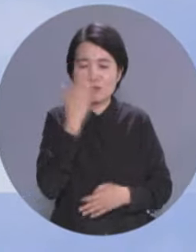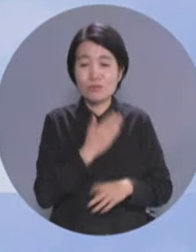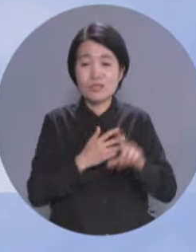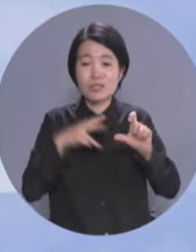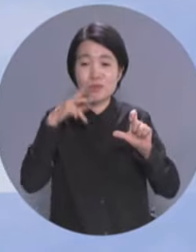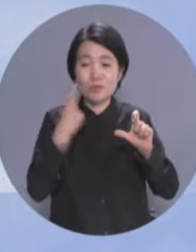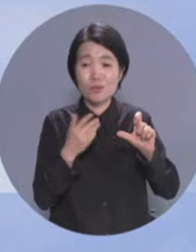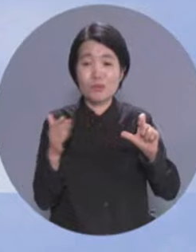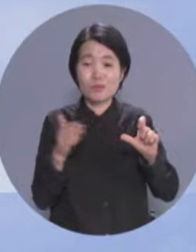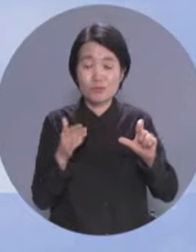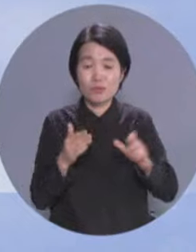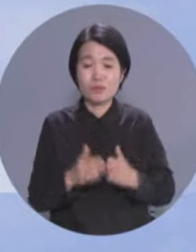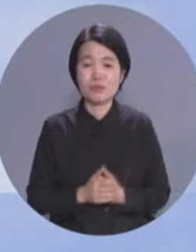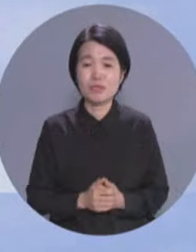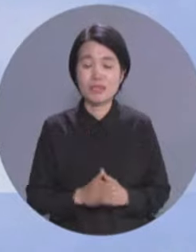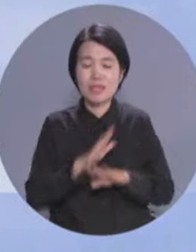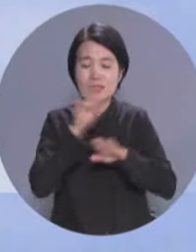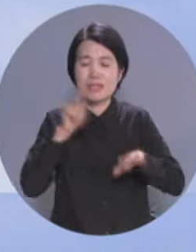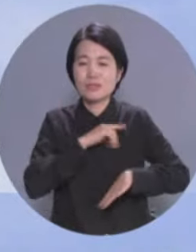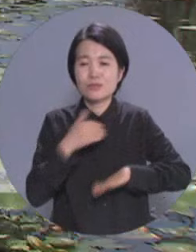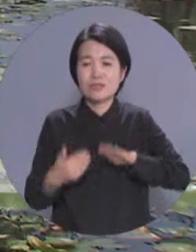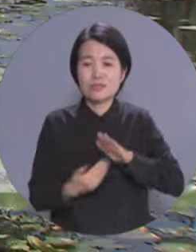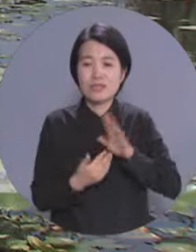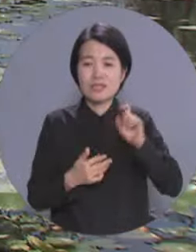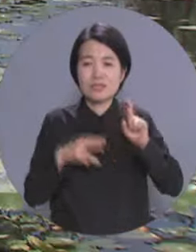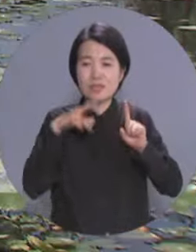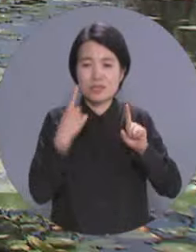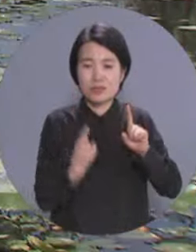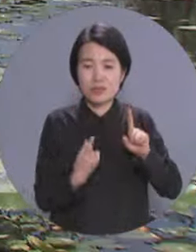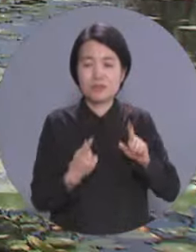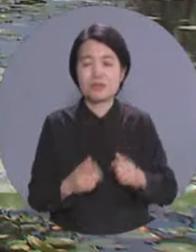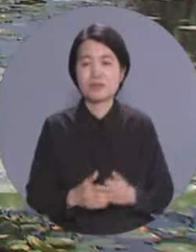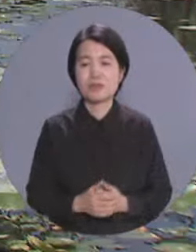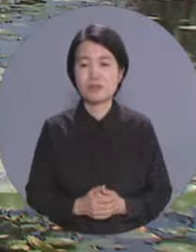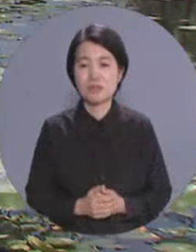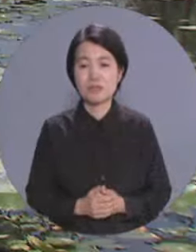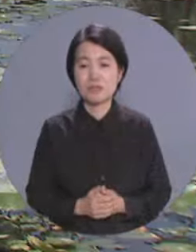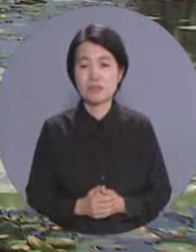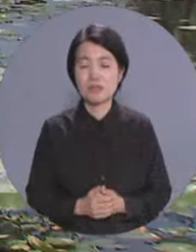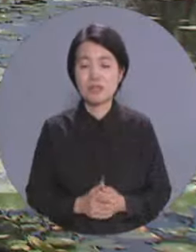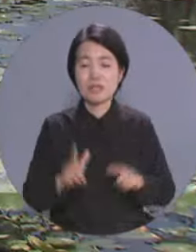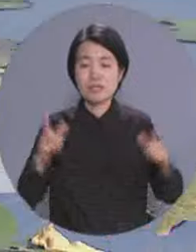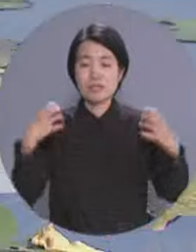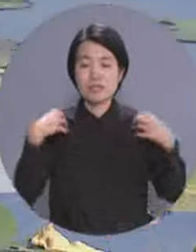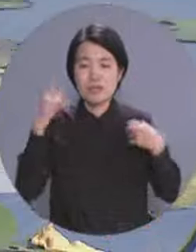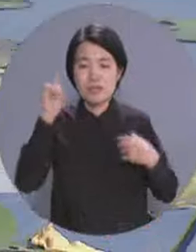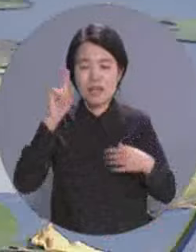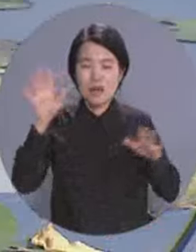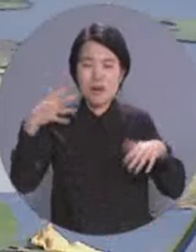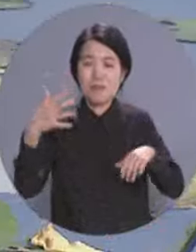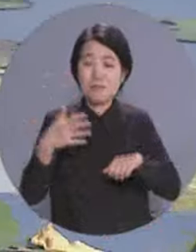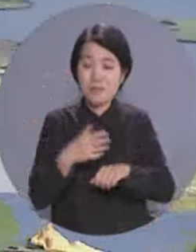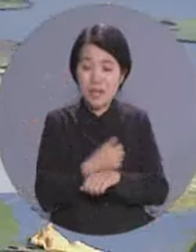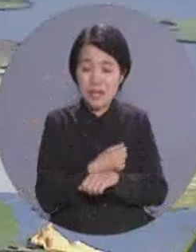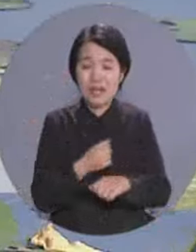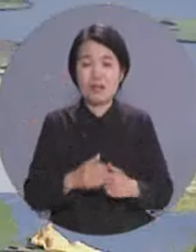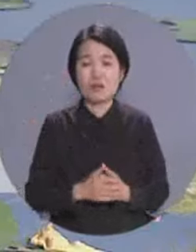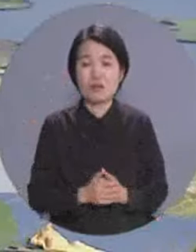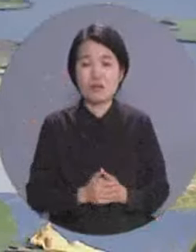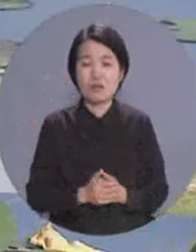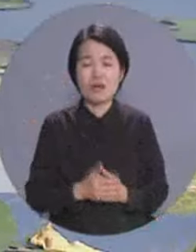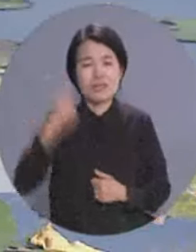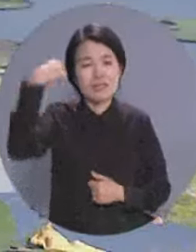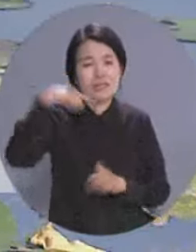15도를 보이겠고 낮 최고 기온은 21도가 예상됩니다 기상청은 내일 바람도 약간 강하게 불어